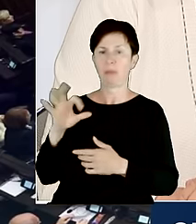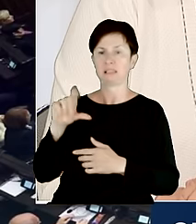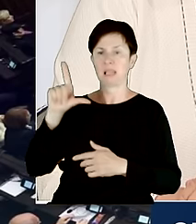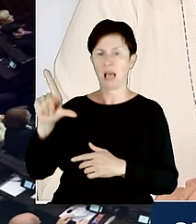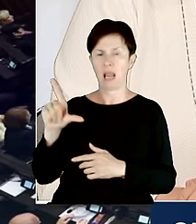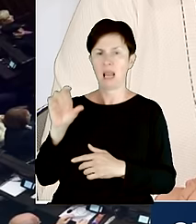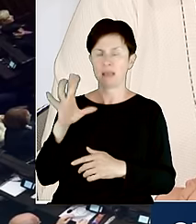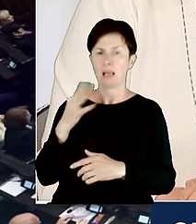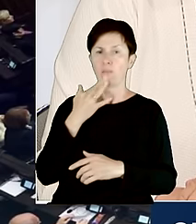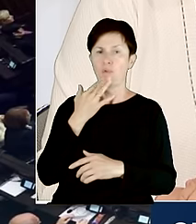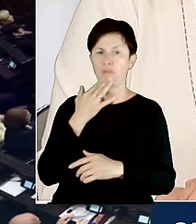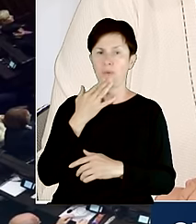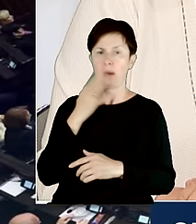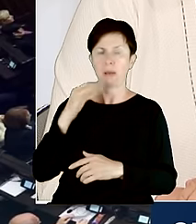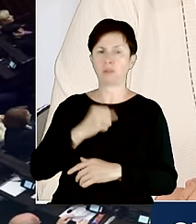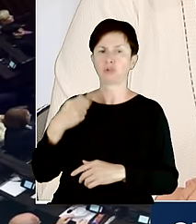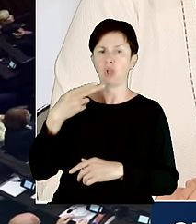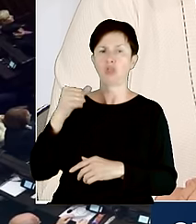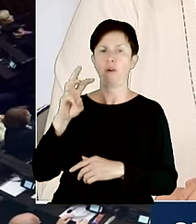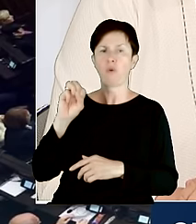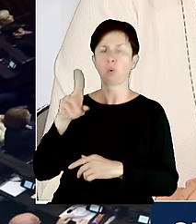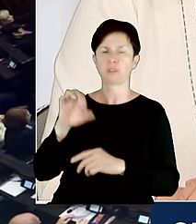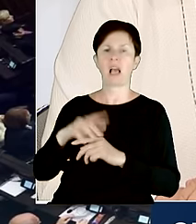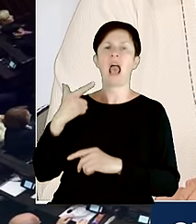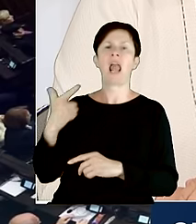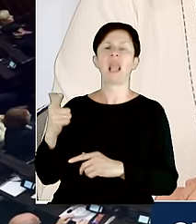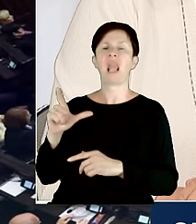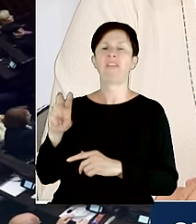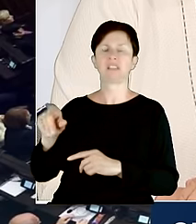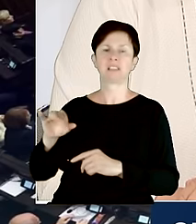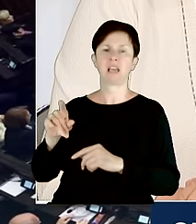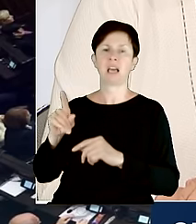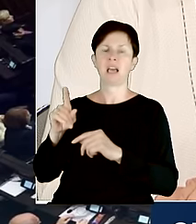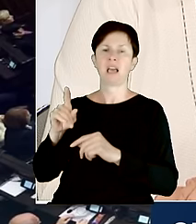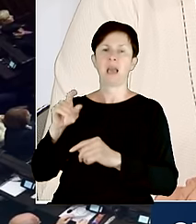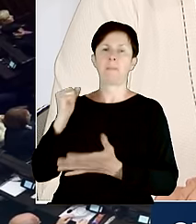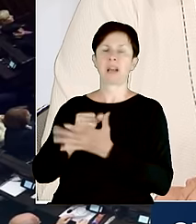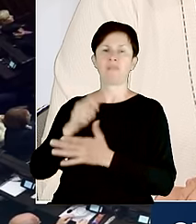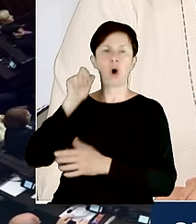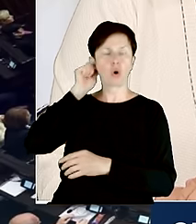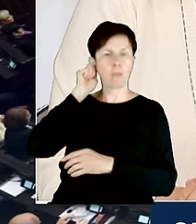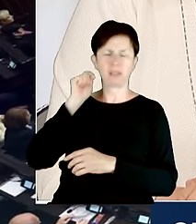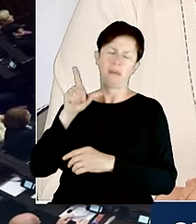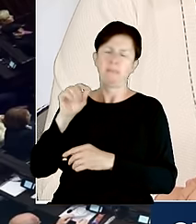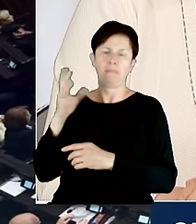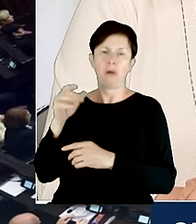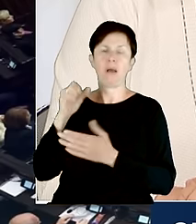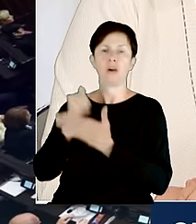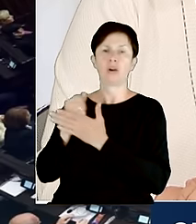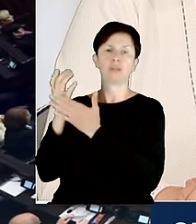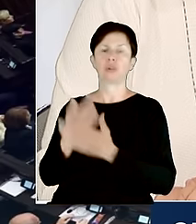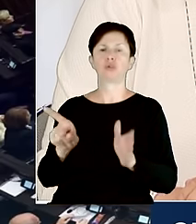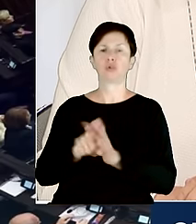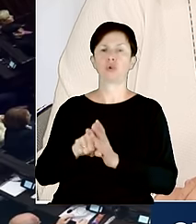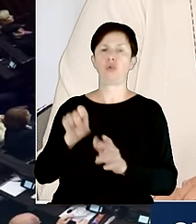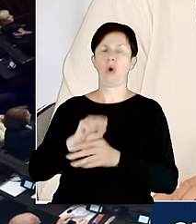poseł Nowogórska powiedziała, że lewica sprowadziła kwestię prawa kobiet, lewica, Platforma, wyłącznie do aborcji. Czy pani